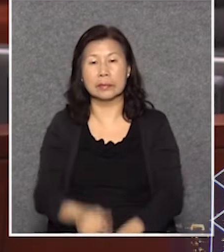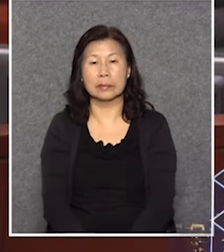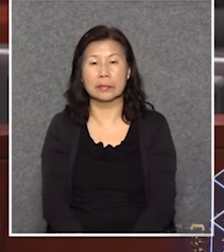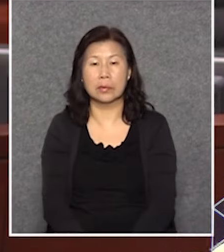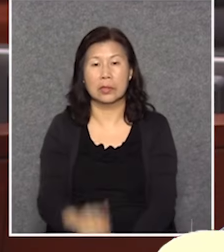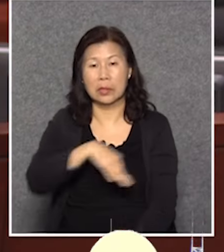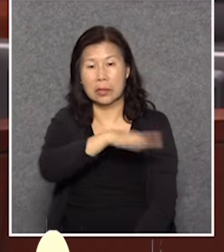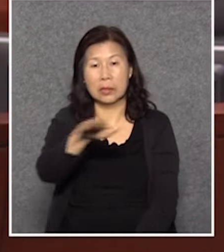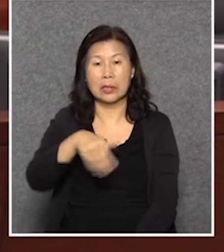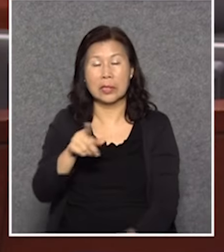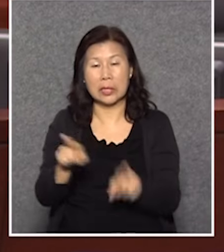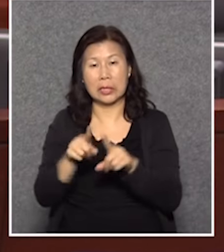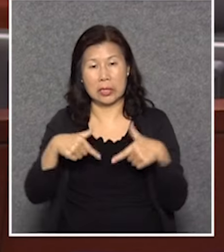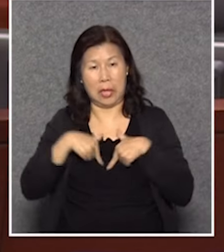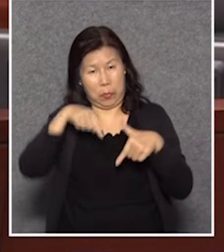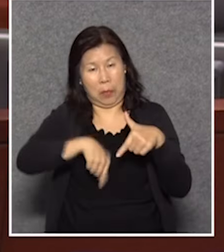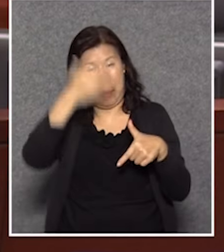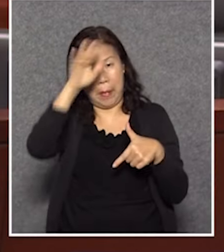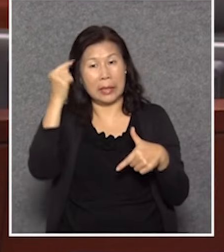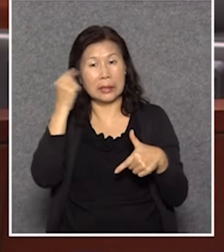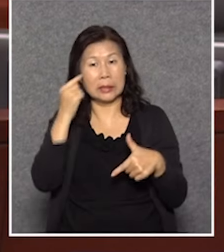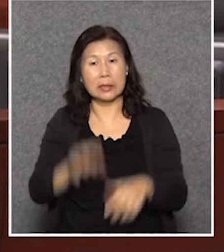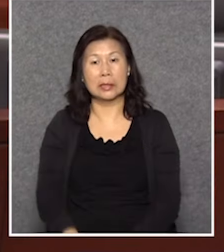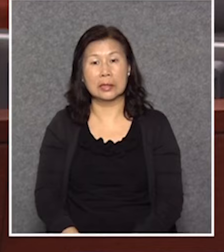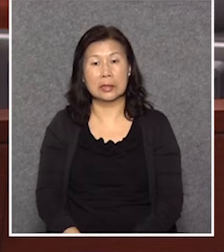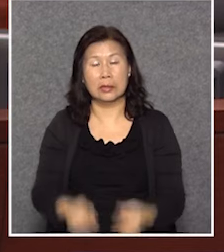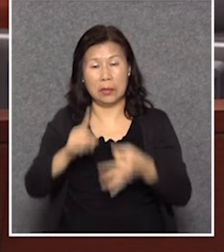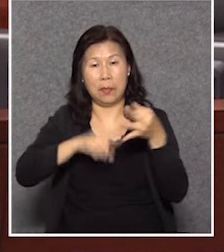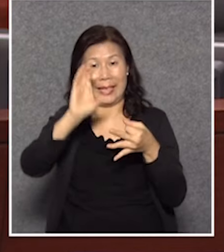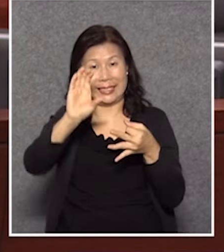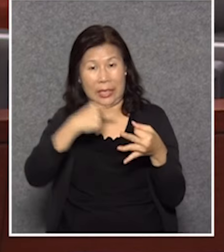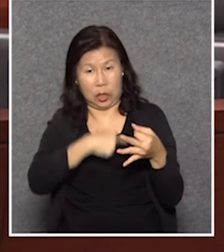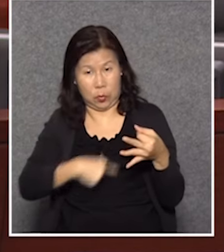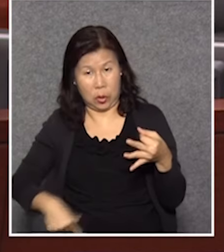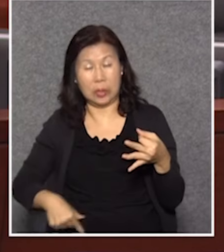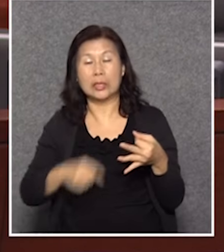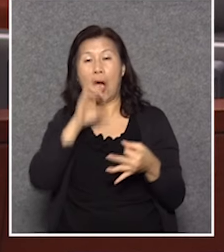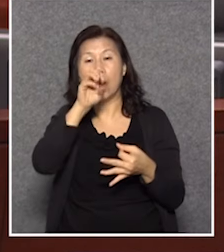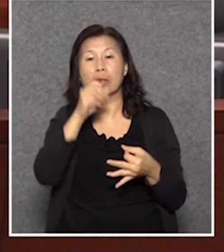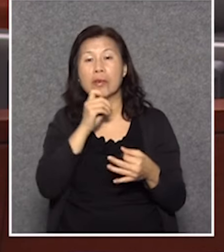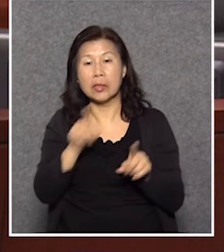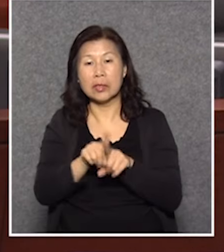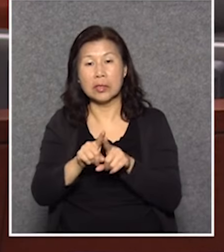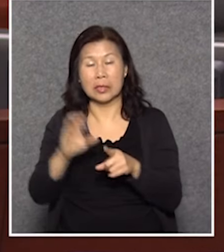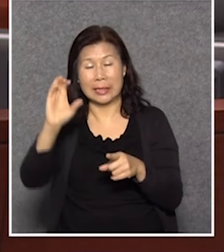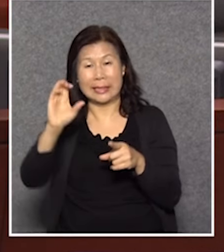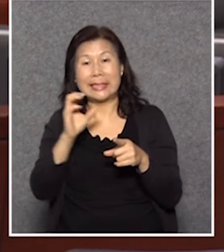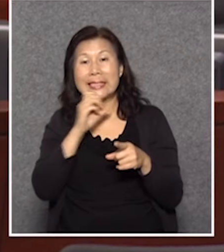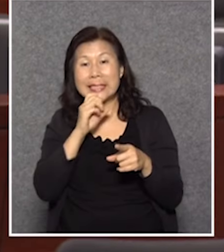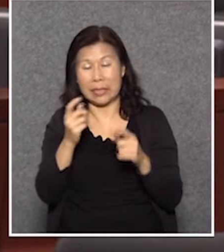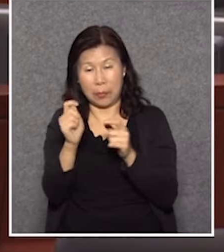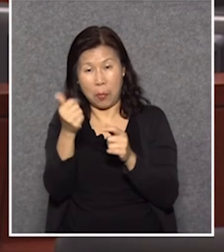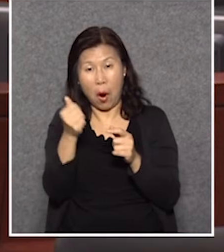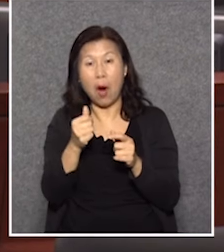家雞食放光蟲心知肚明，你對陳建波說是陳茂波的契弟